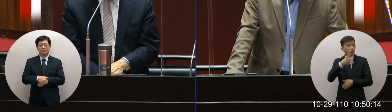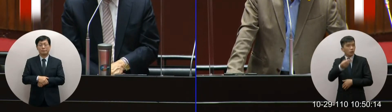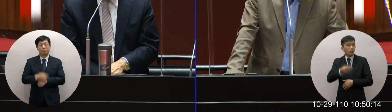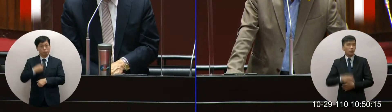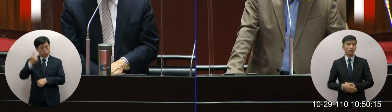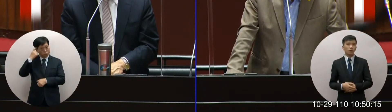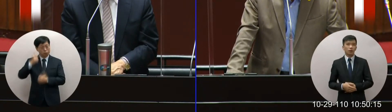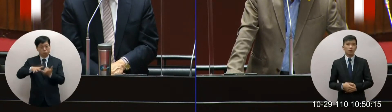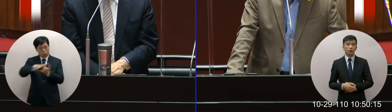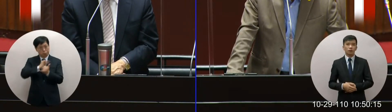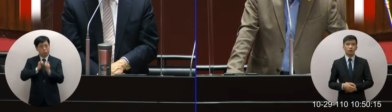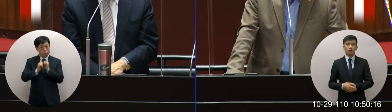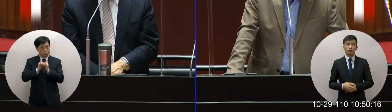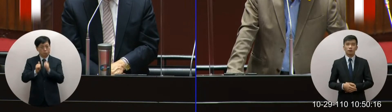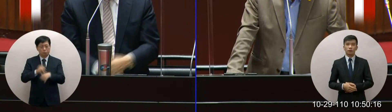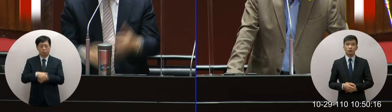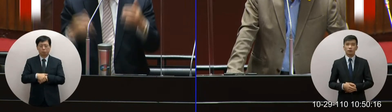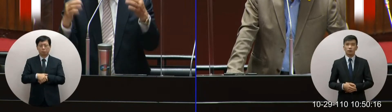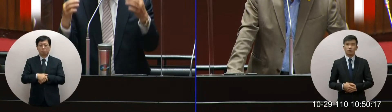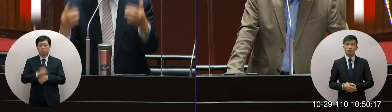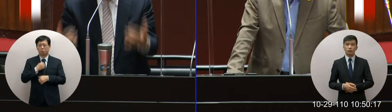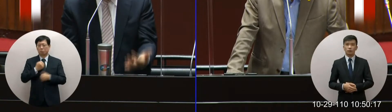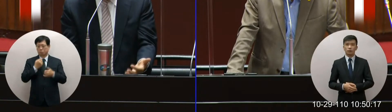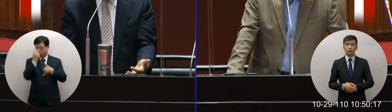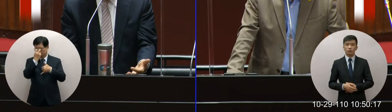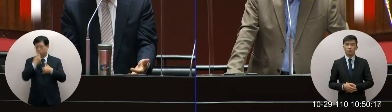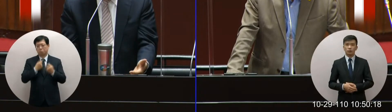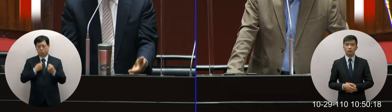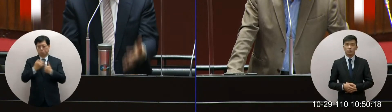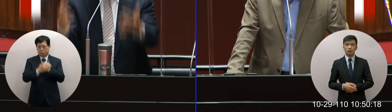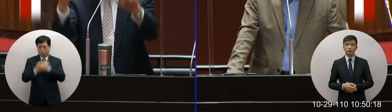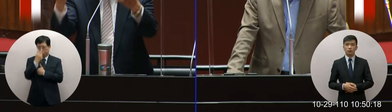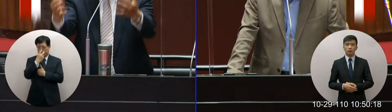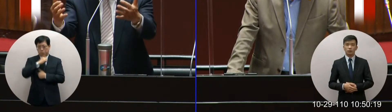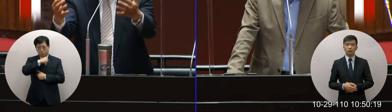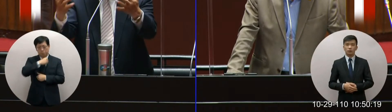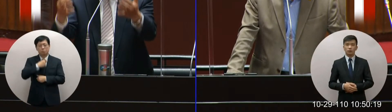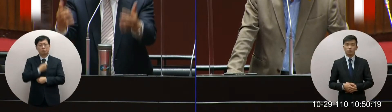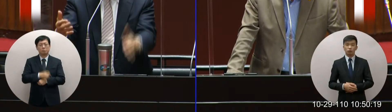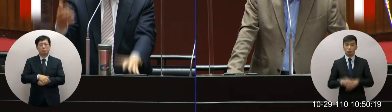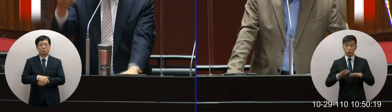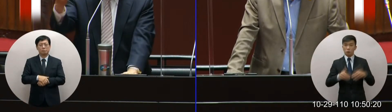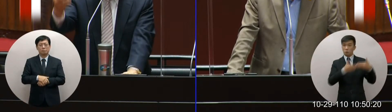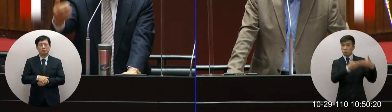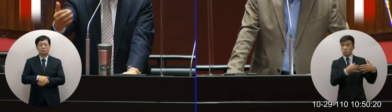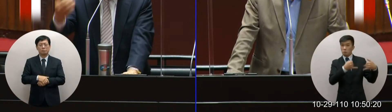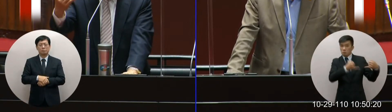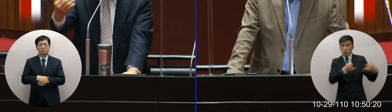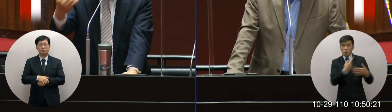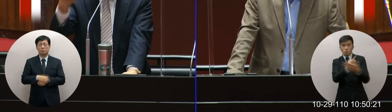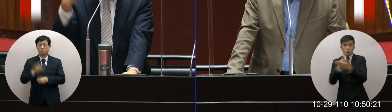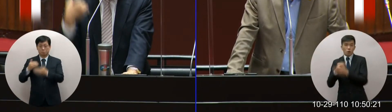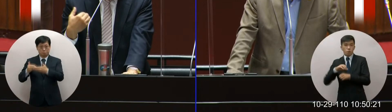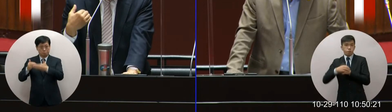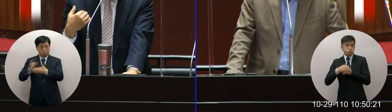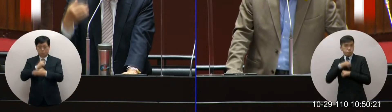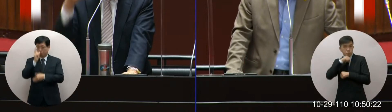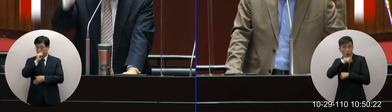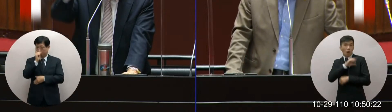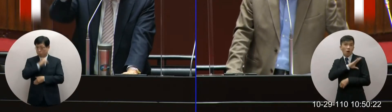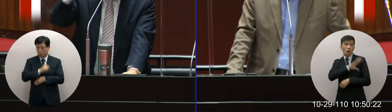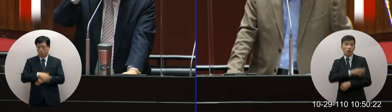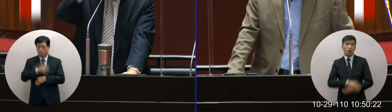我想全台湾的人民都一定要保台。 那大家都在抗中，大家都在保台。 中国整